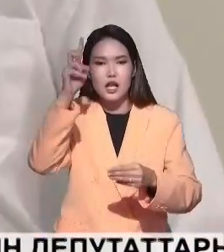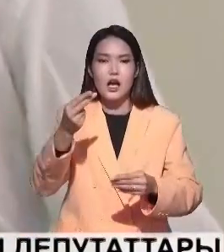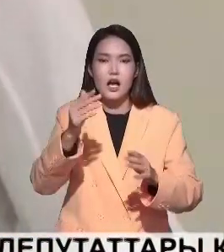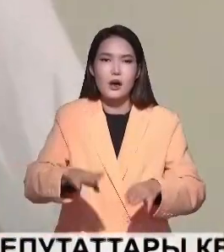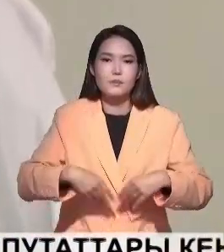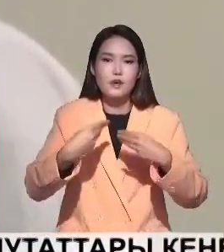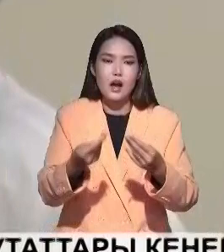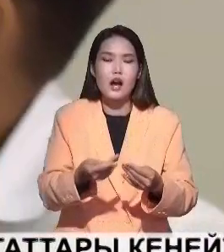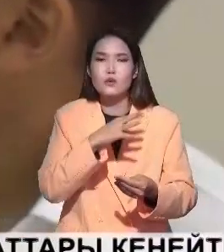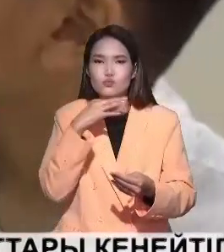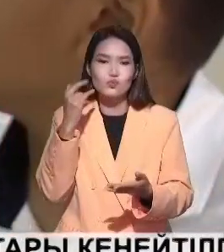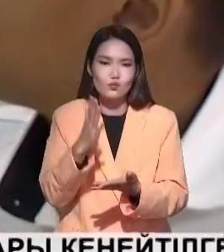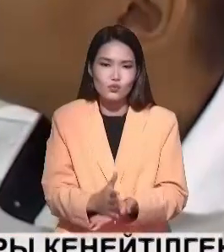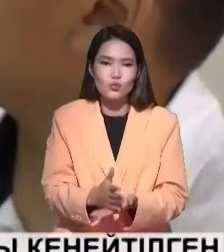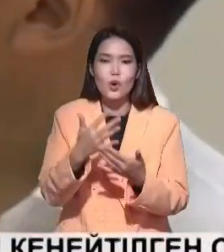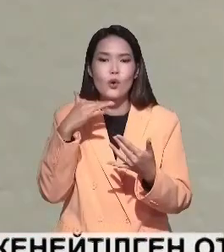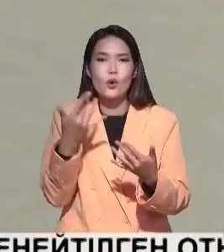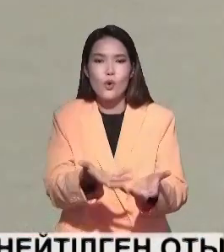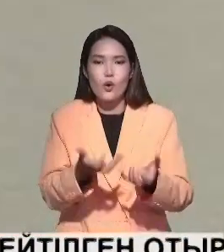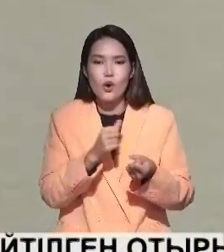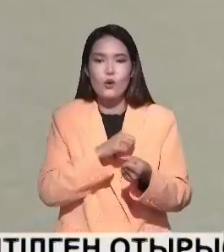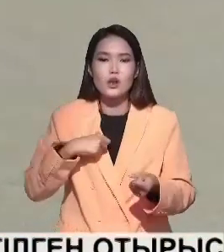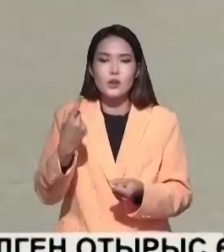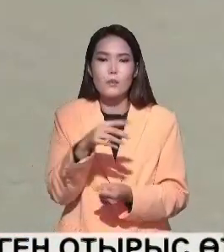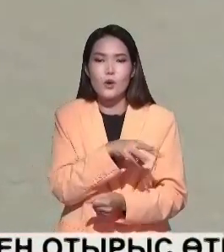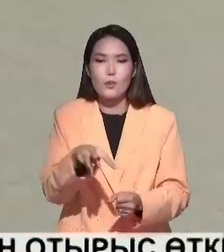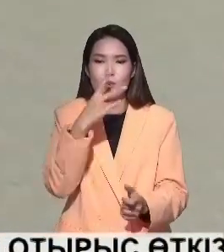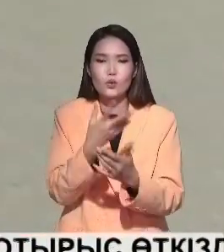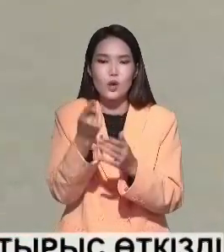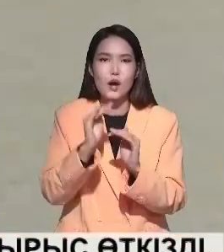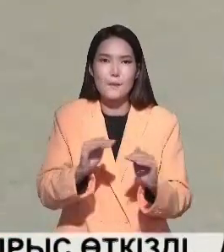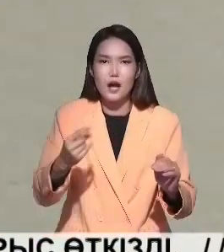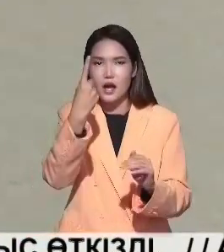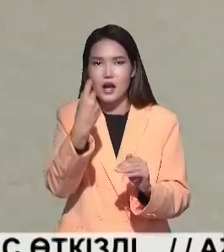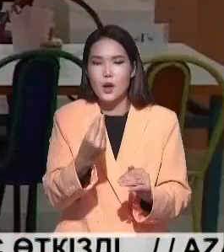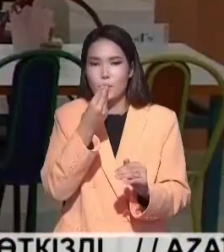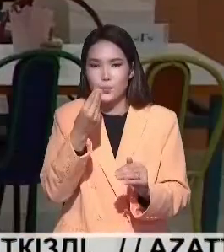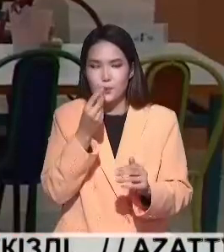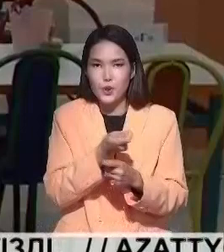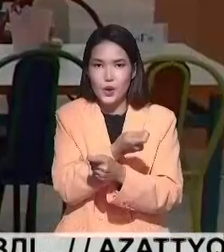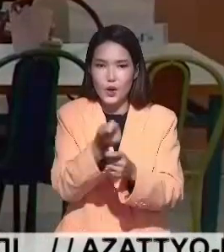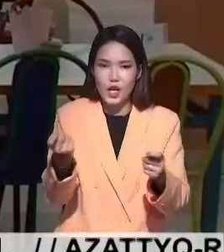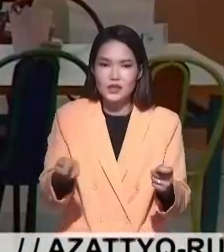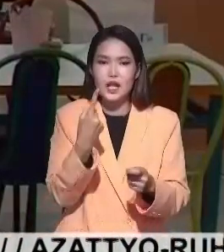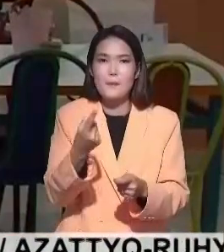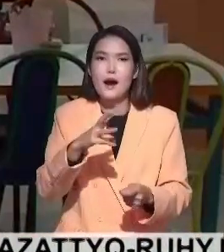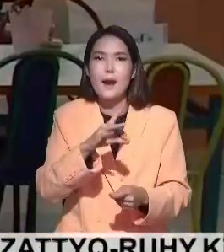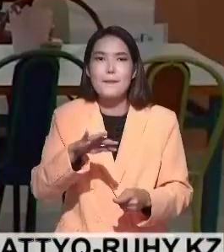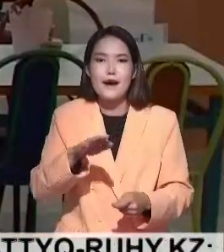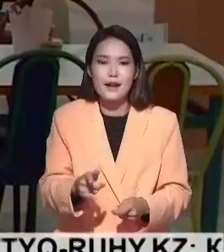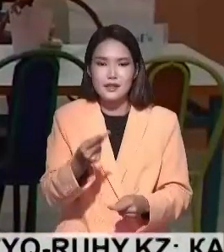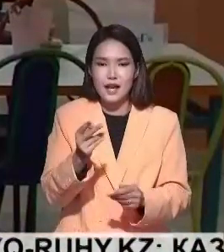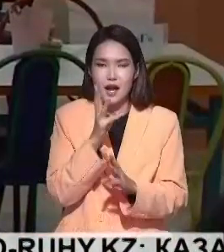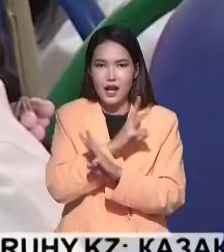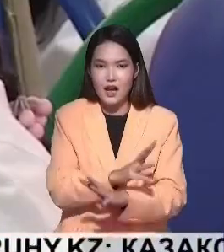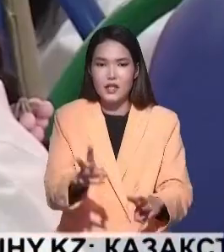қаражат аз емес. Орта есеппен алғанның өзінде 1 миллионға жуық баланың бір күндік тағамына кемінде 1 миллиард теңгеден аса қаражат